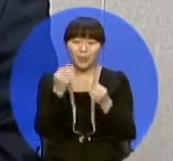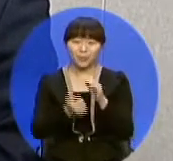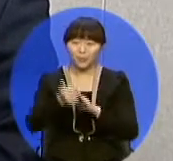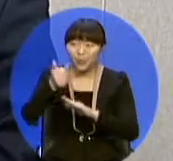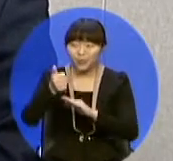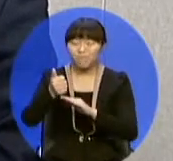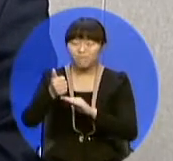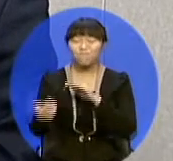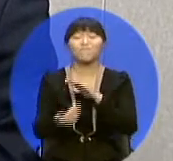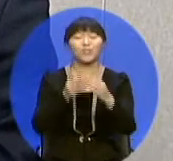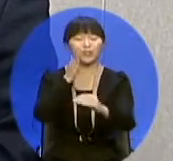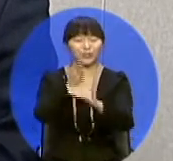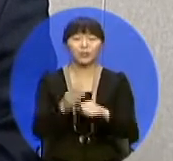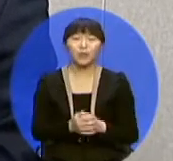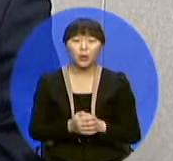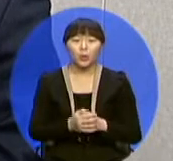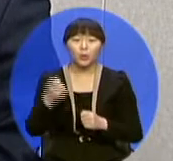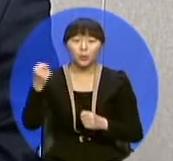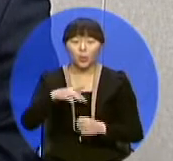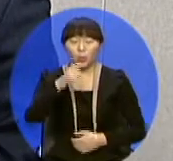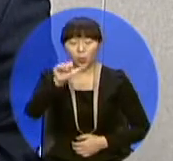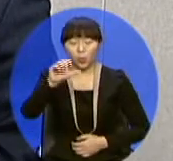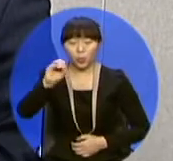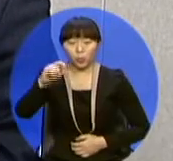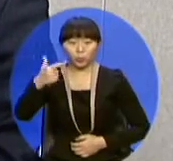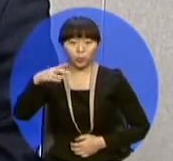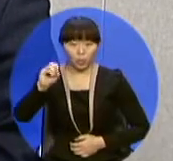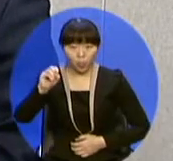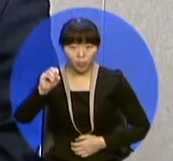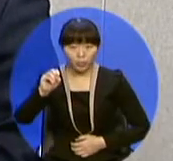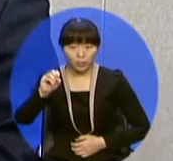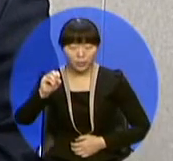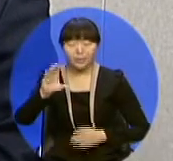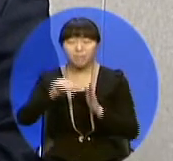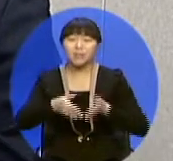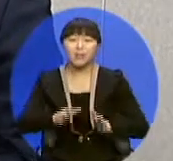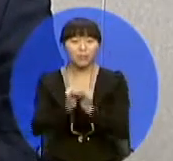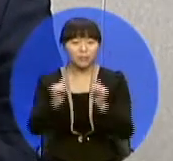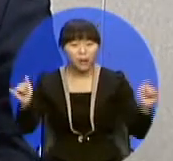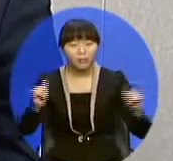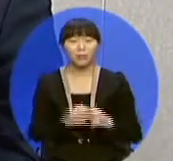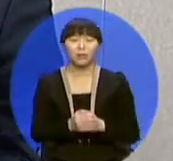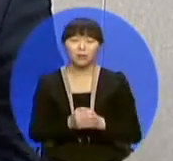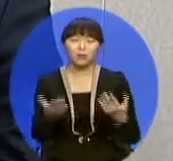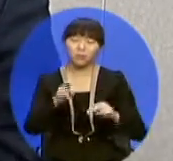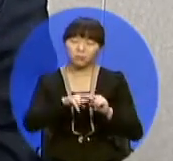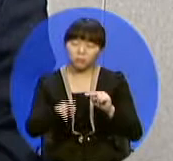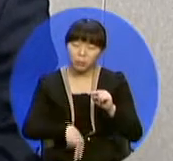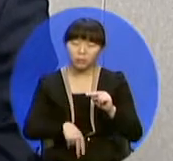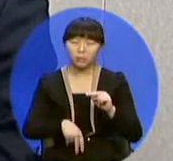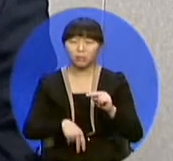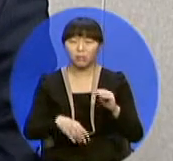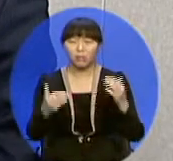있고 또 한 가지는 5060 그 베이비부모 세대들을 위해서도 그분들이 퇴직하거나 또